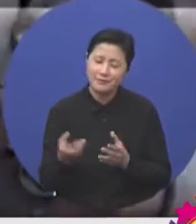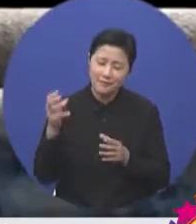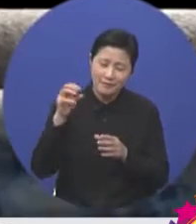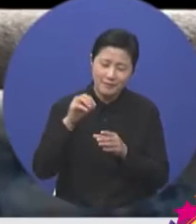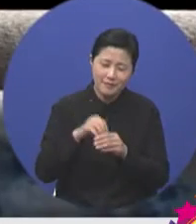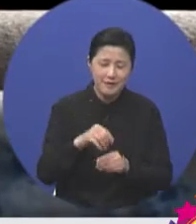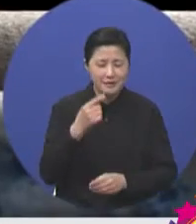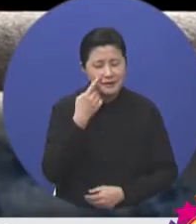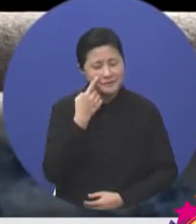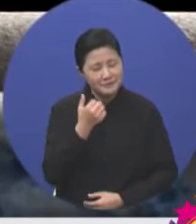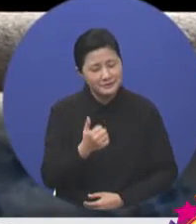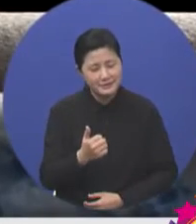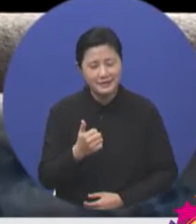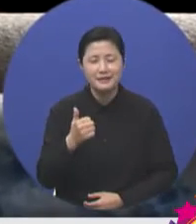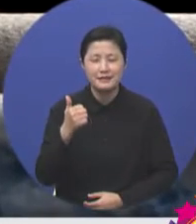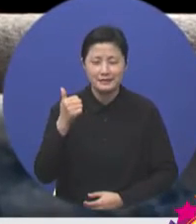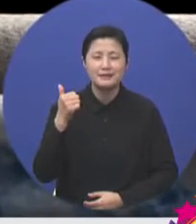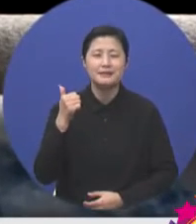실어보자.